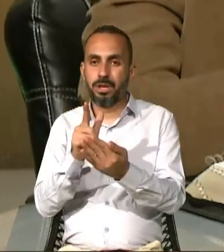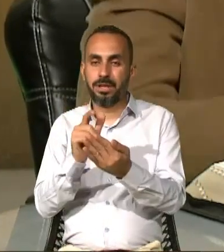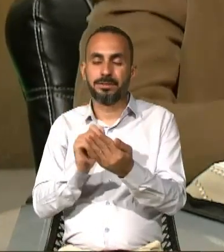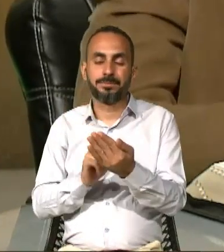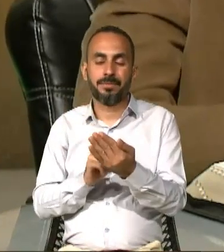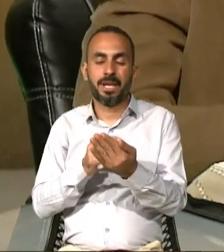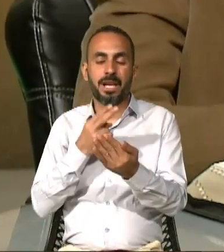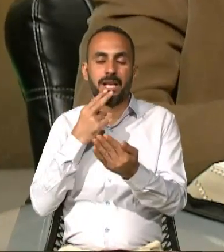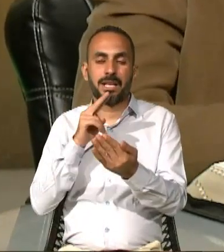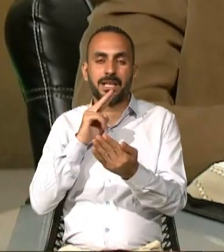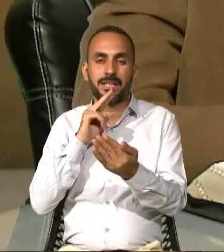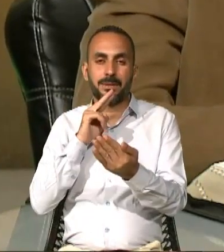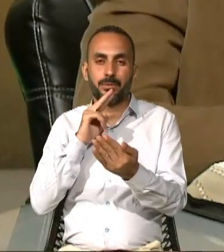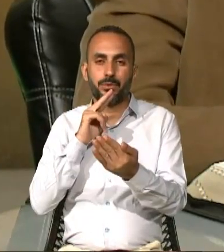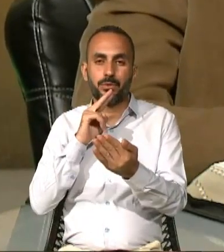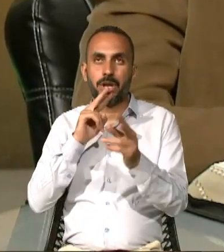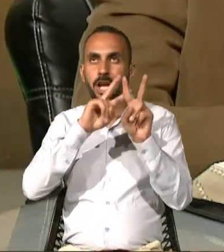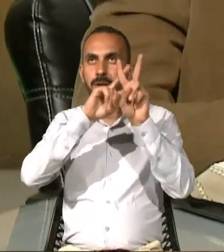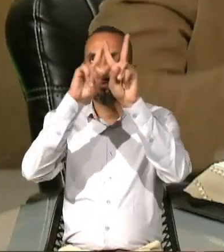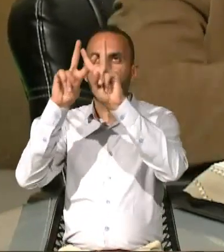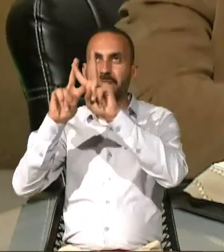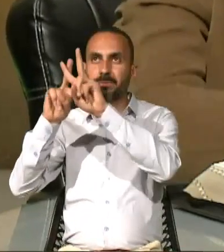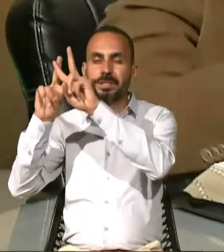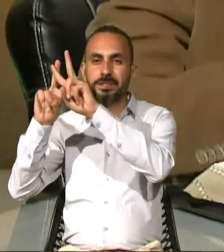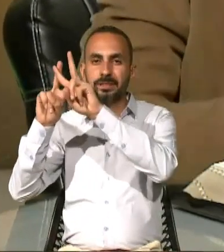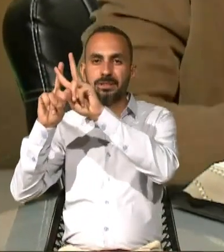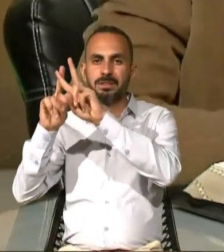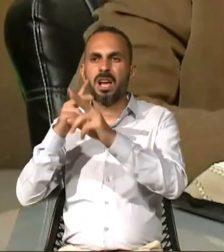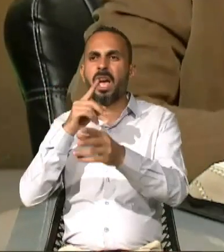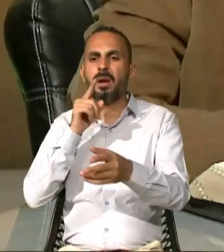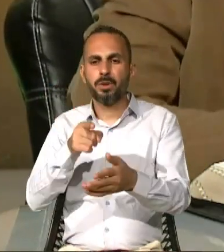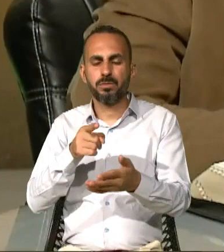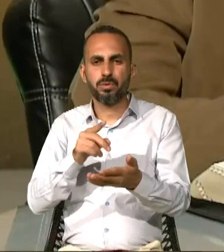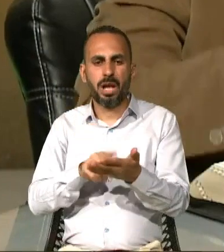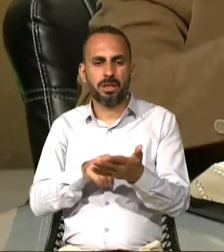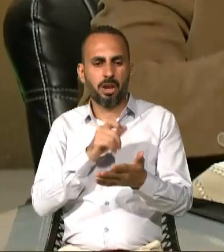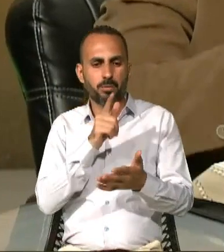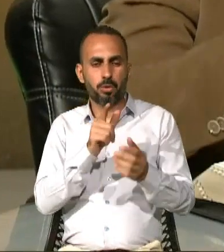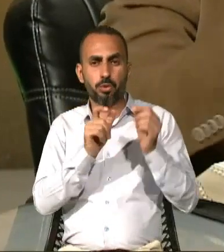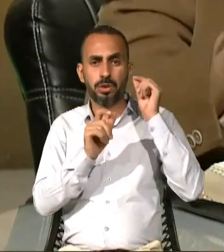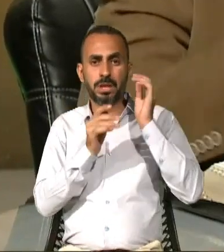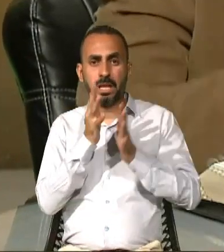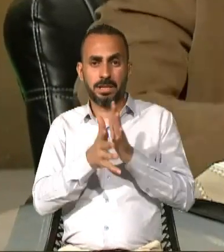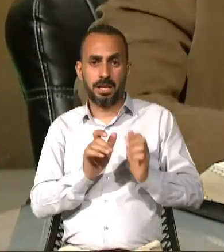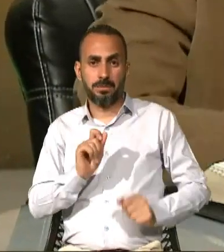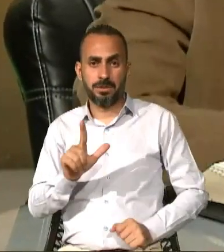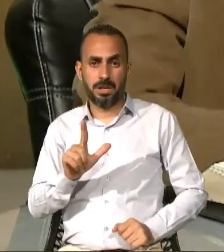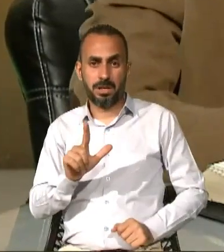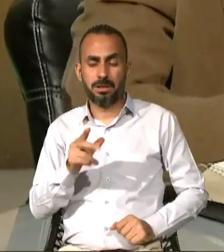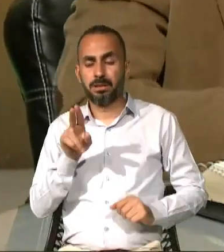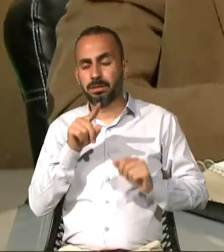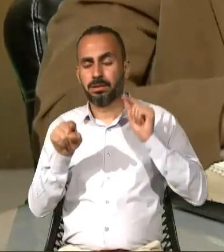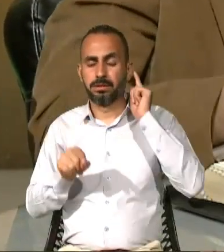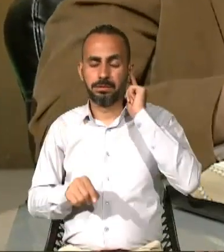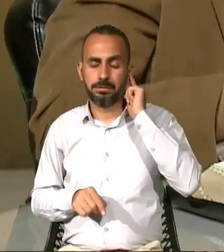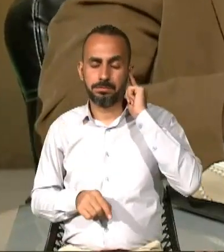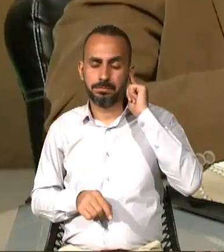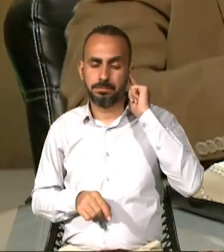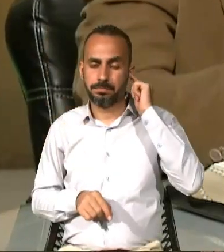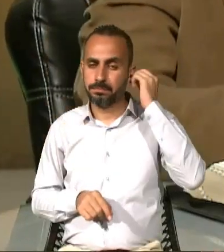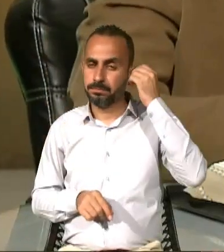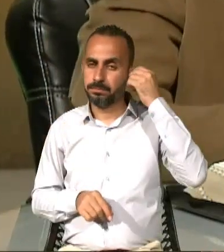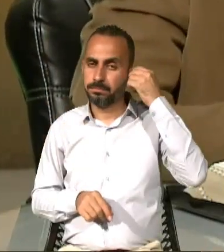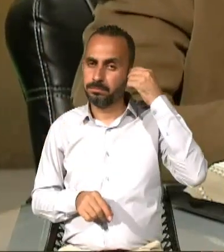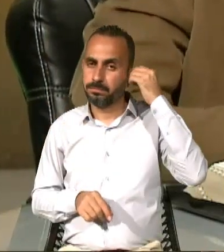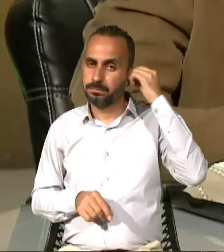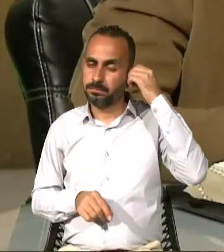لانه الإبليس عنده حنكة. إبليس لا يعلم المستقبل، ما قدرش يقول لي إيه اللي في المستقبل. لكن إبليس